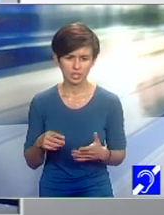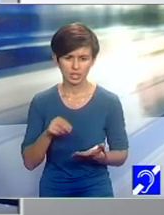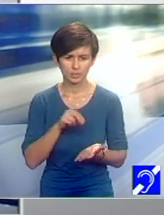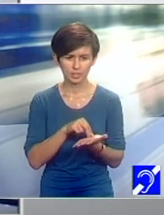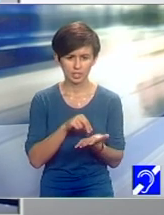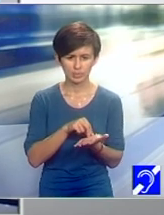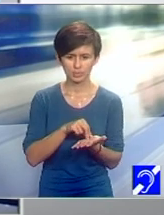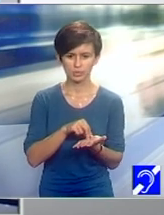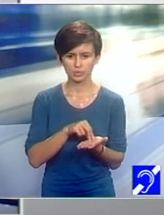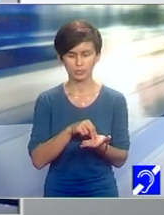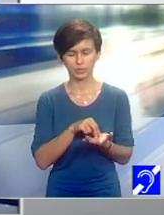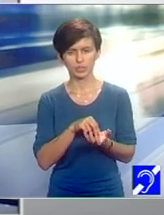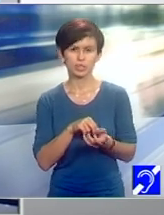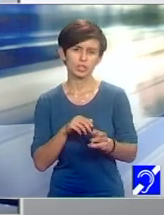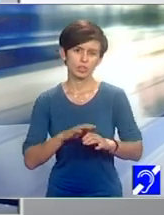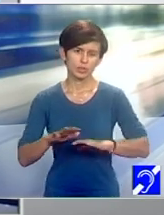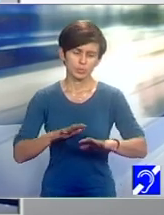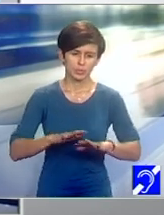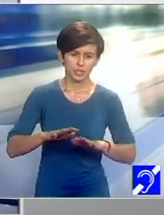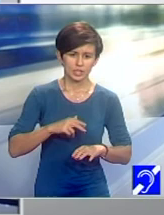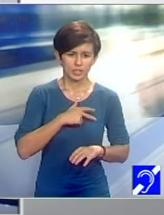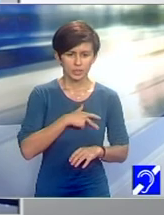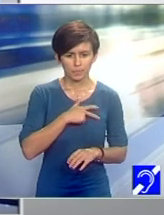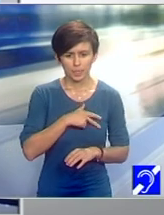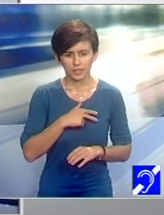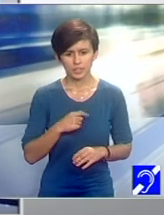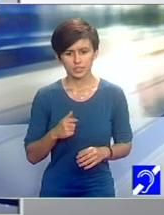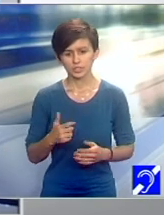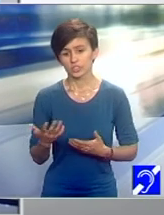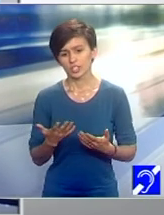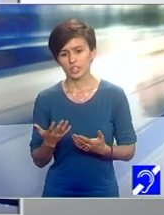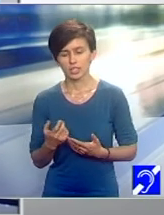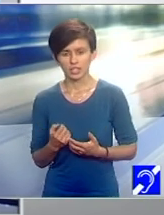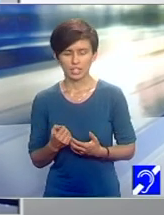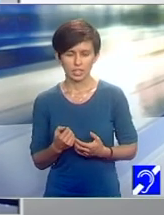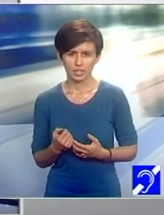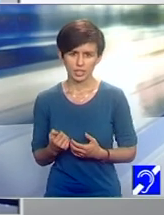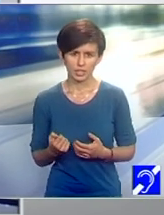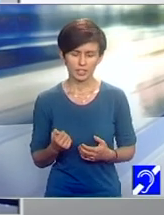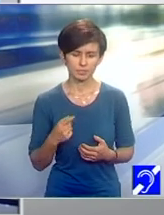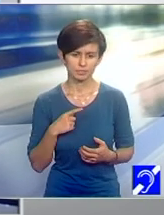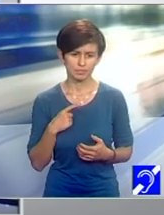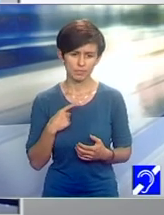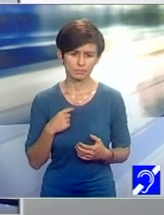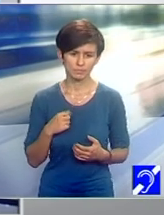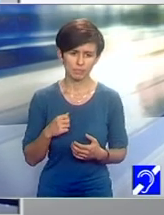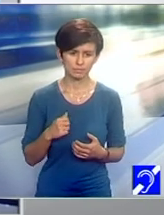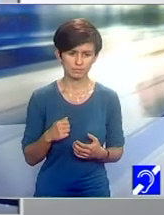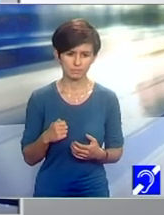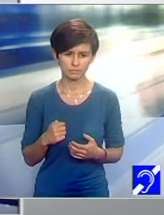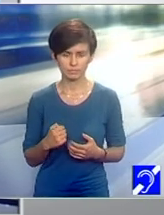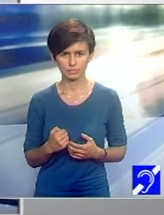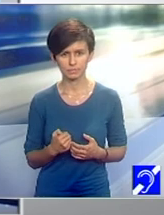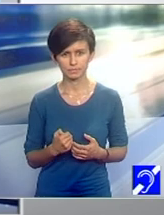o mobilitate socială ascendentă, care, desigur, este una de, dintr-o stare